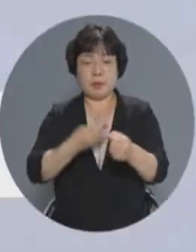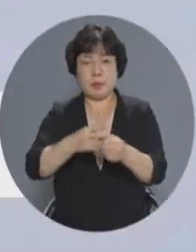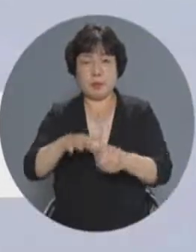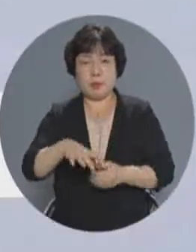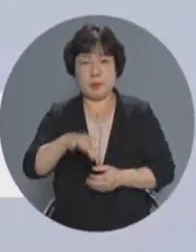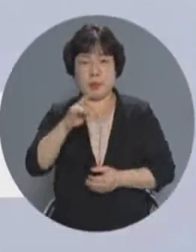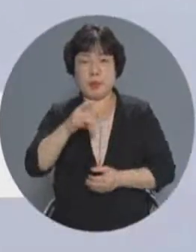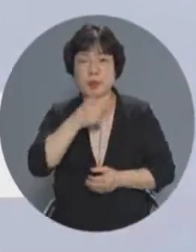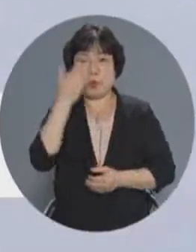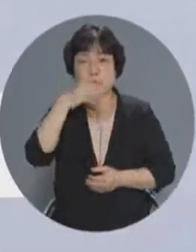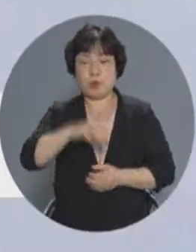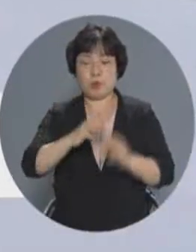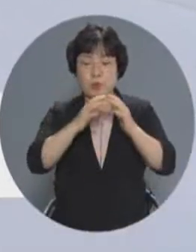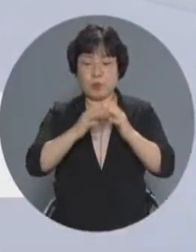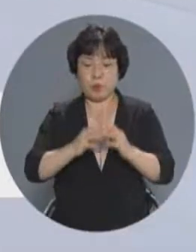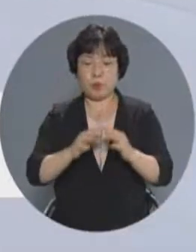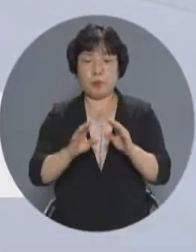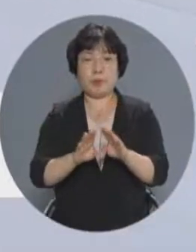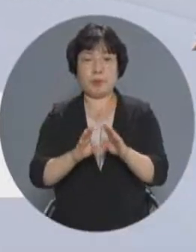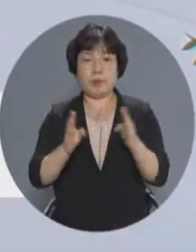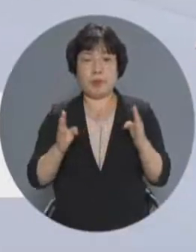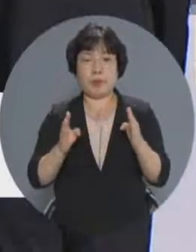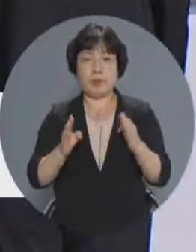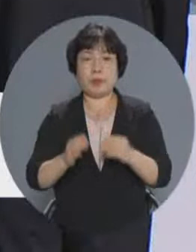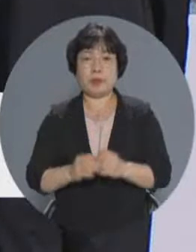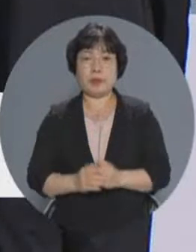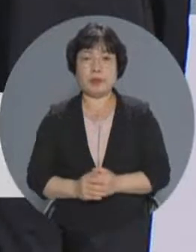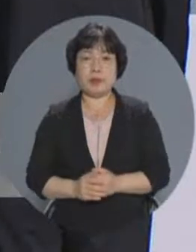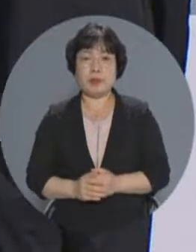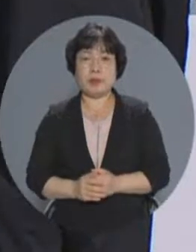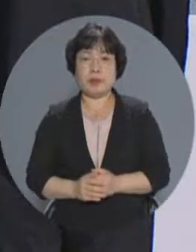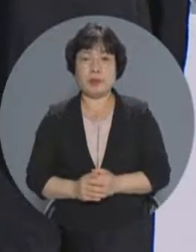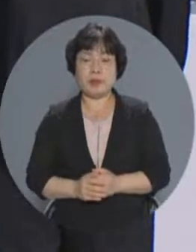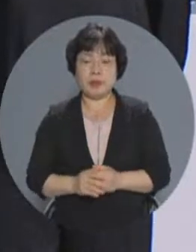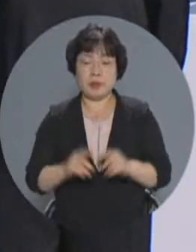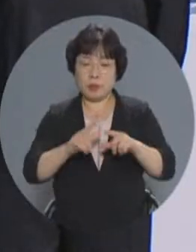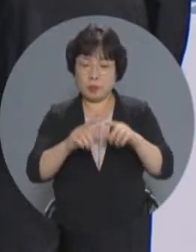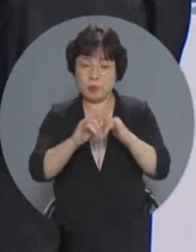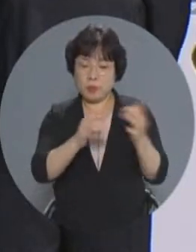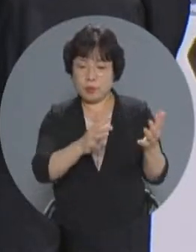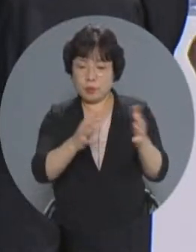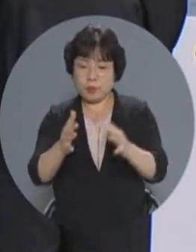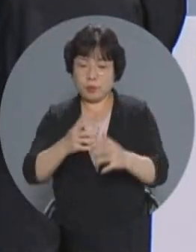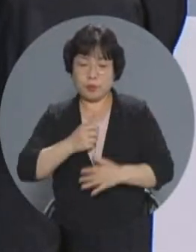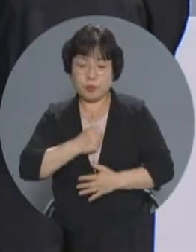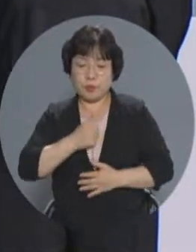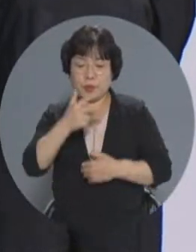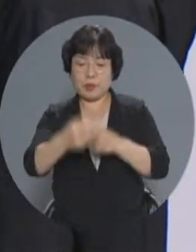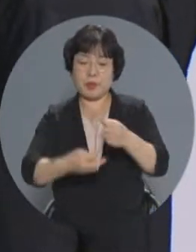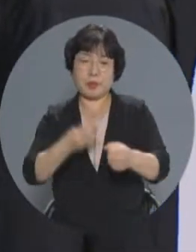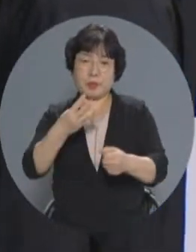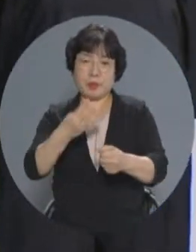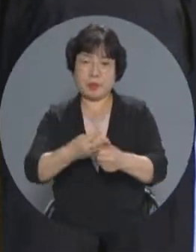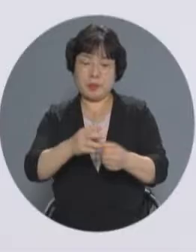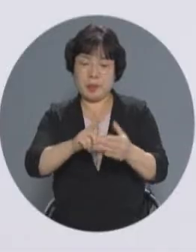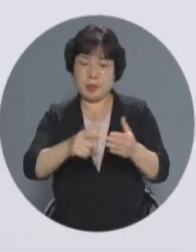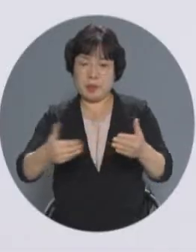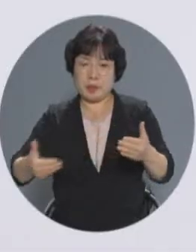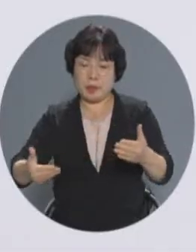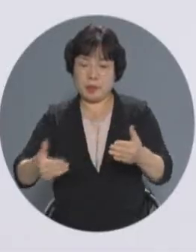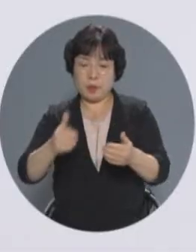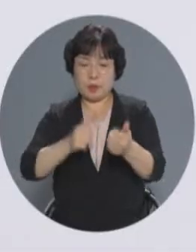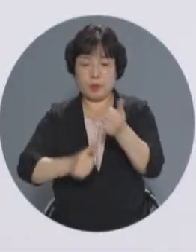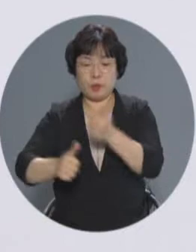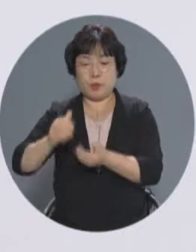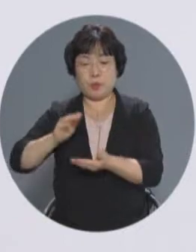만에 여수에서 엄숙하게 거행됐습니다. 민간인 희생자들의 한은 73년의 시간을 넘어